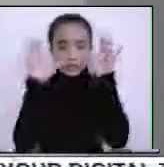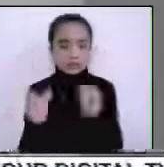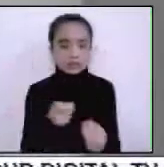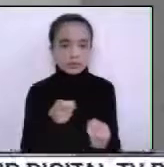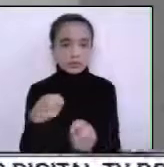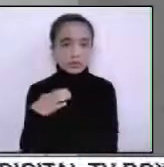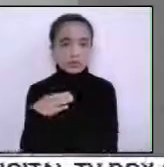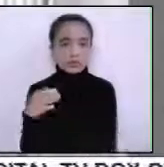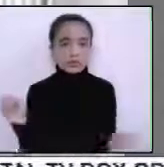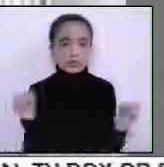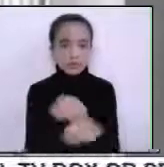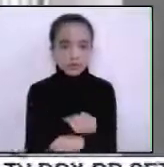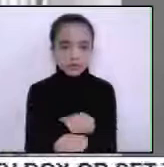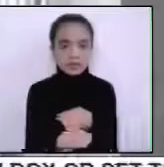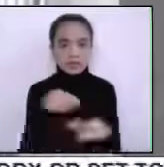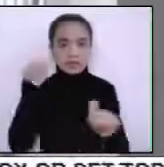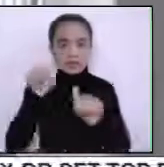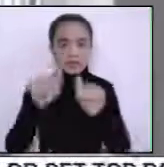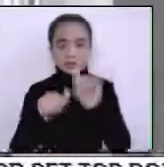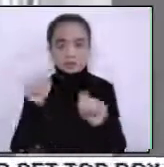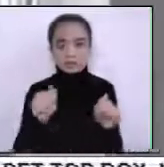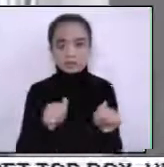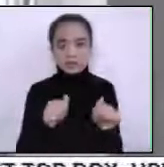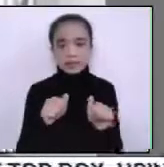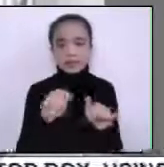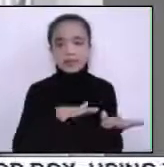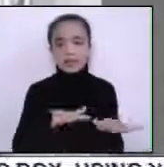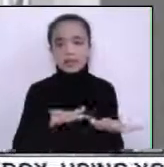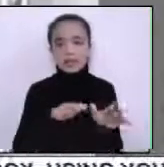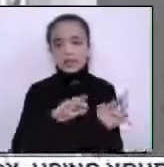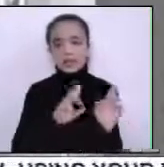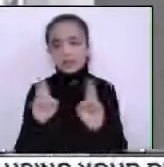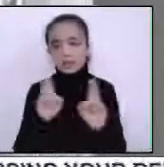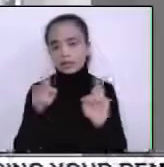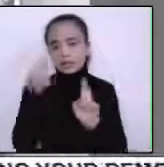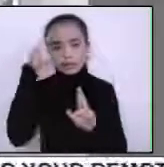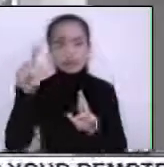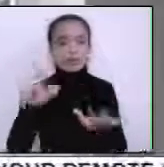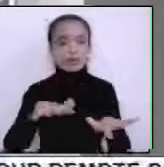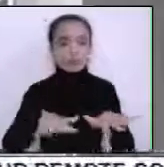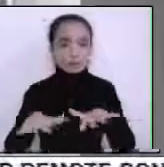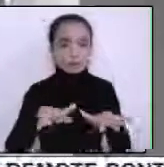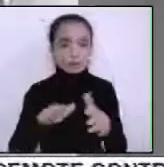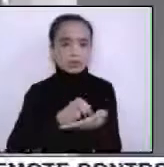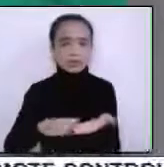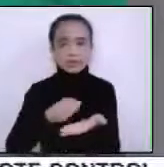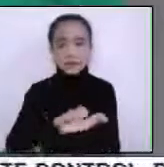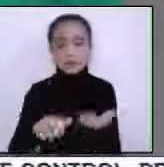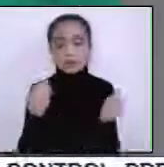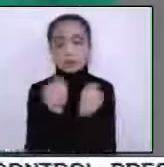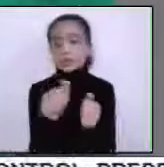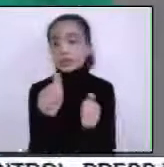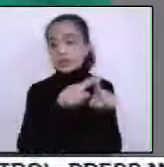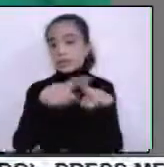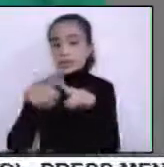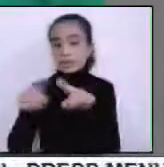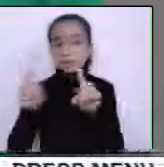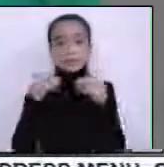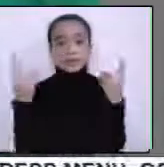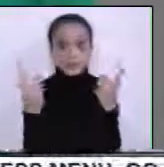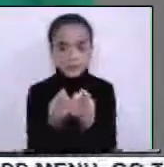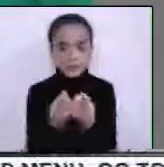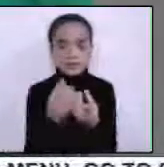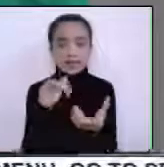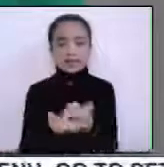assessment at paghahanda para sa earthquake drill kasama ang ilang departamento sa lungsod na bahagi ng Rapid Damage Analysis